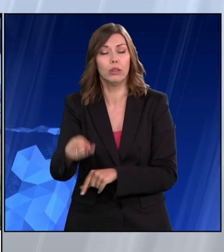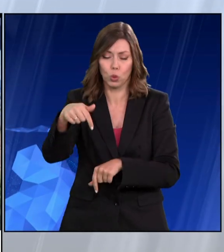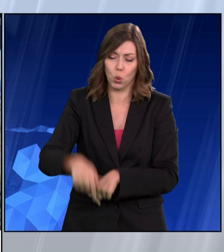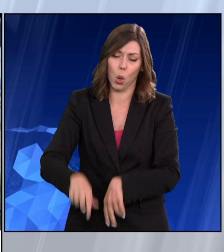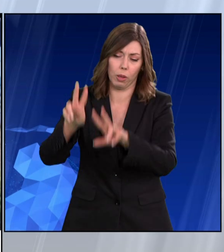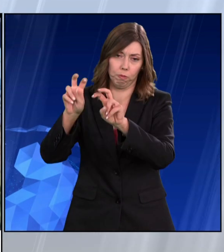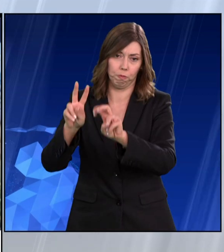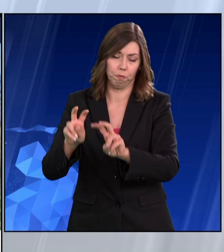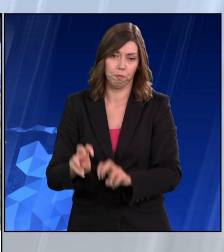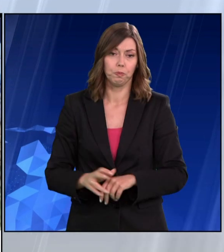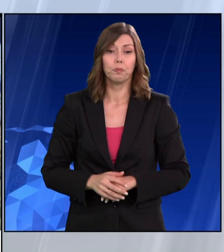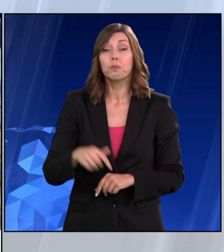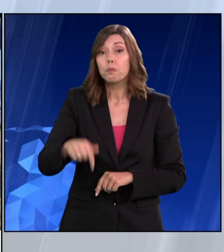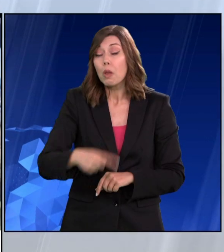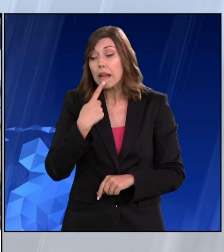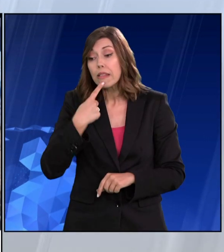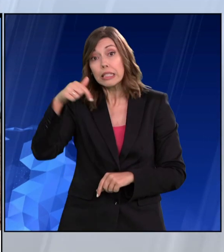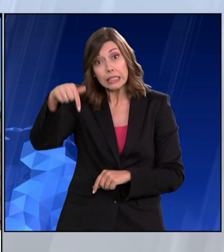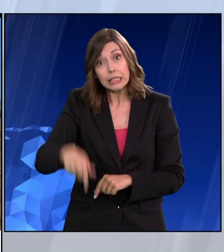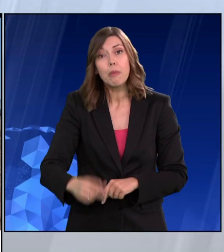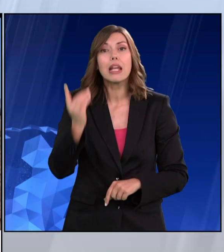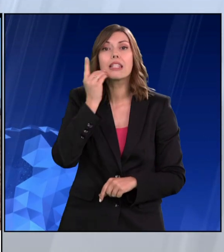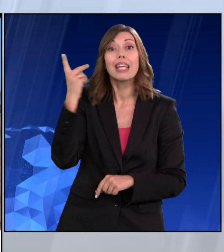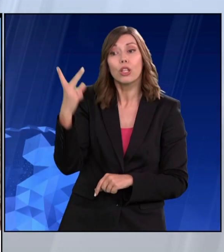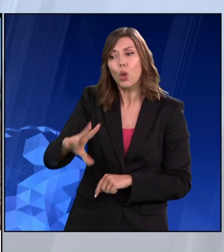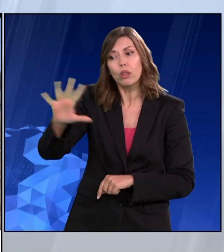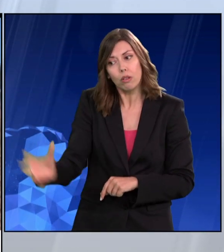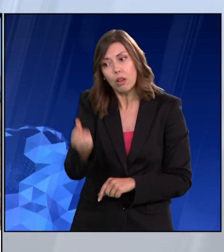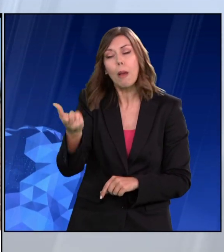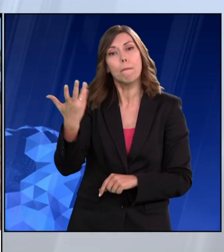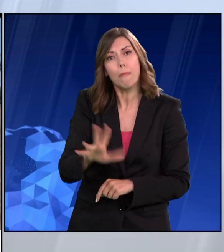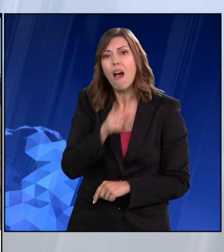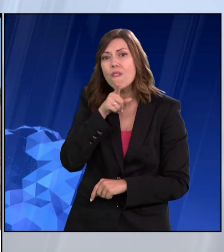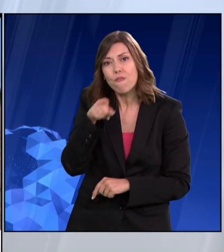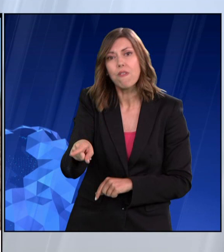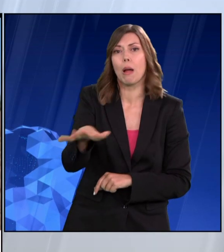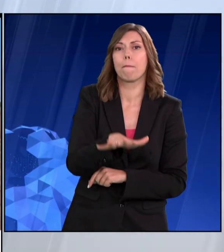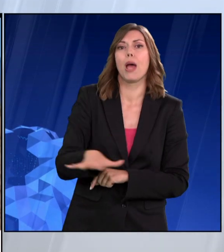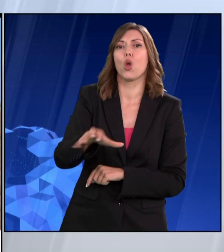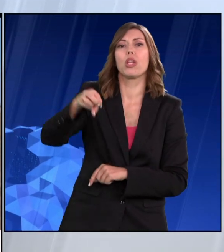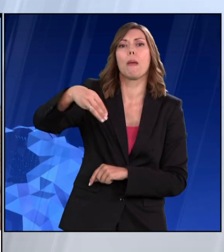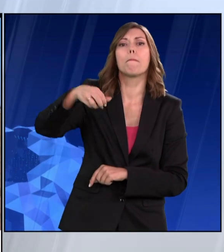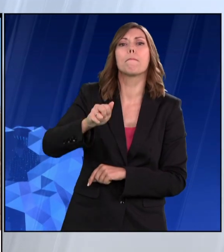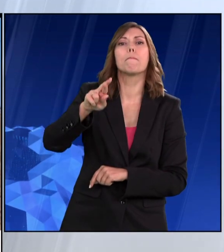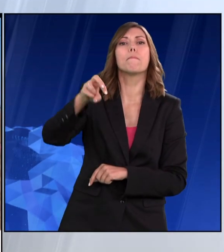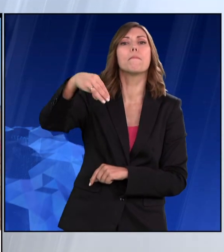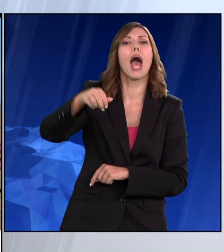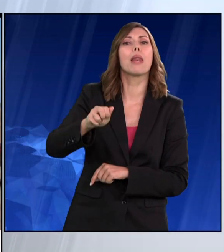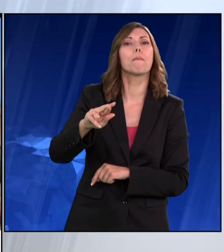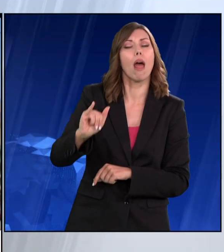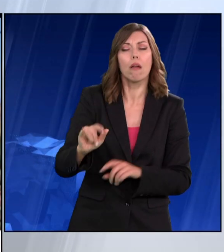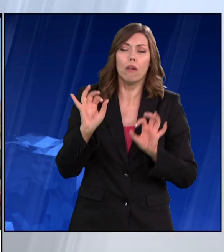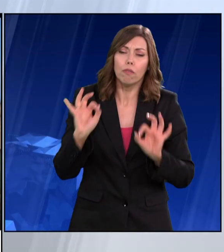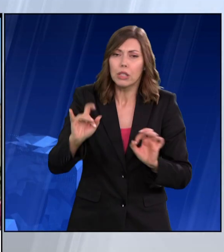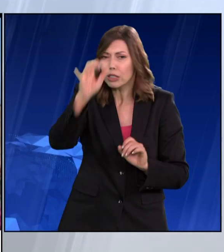πληροφορίες, σήμερα εντοπίστηκε το κινητό της σε εγκαταλειμμένο κτίριο στην περιοχή Μαρμάρι. Οι έρευνες συνεχίζονται πυρετωδώς με ντρόουνς και